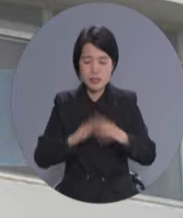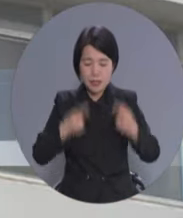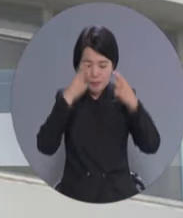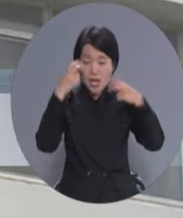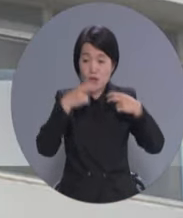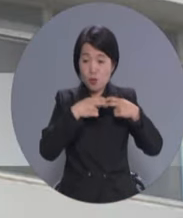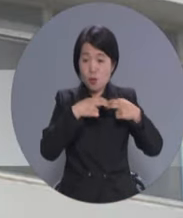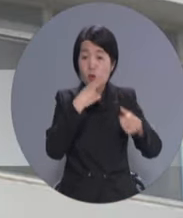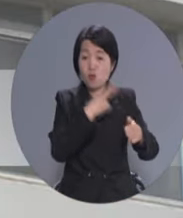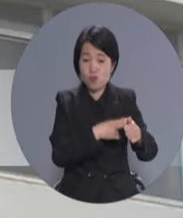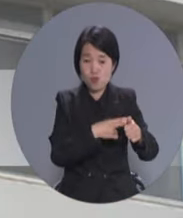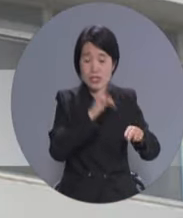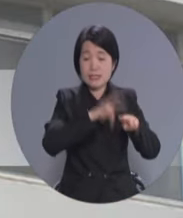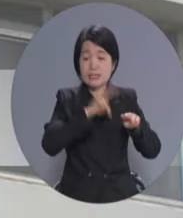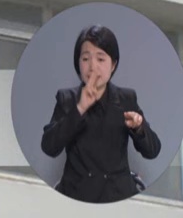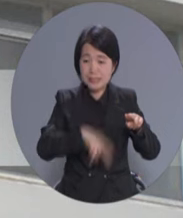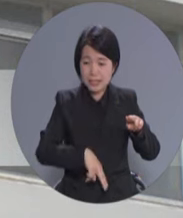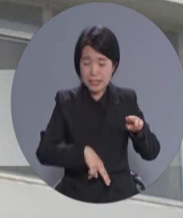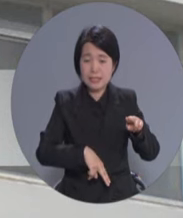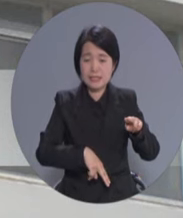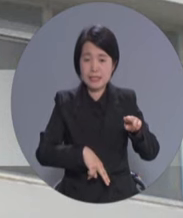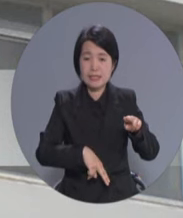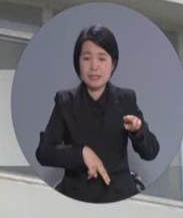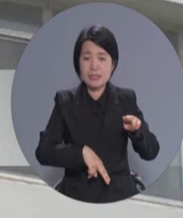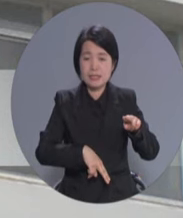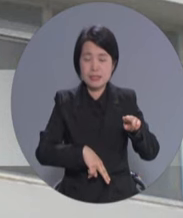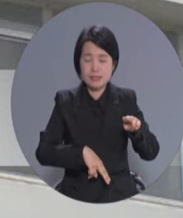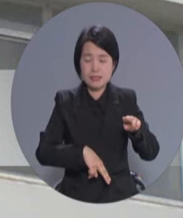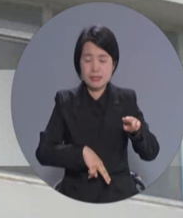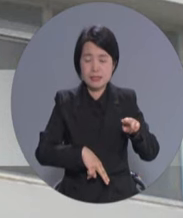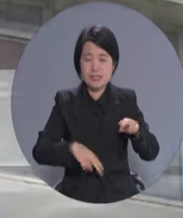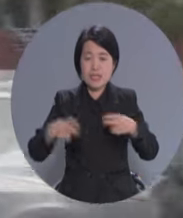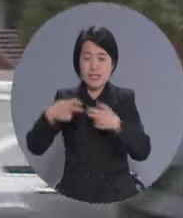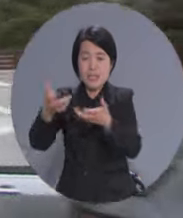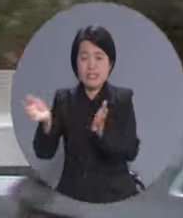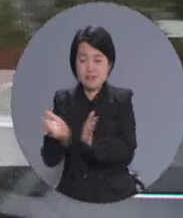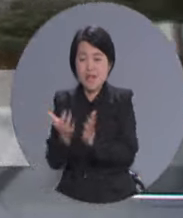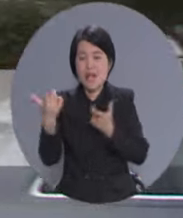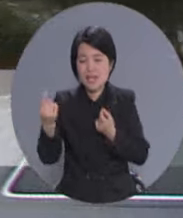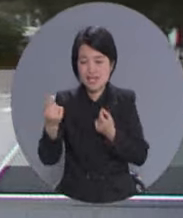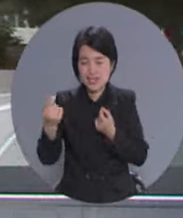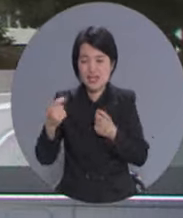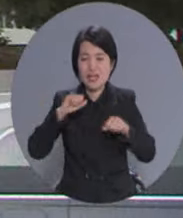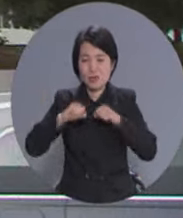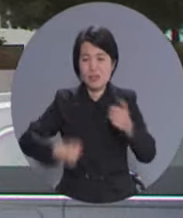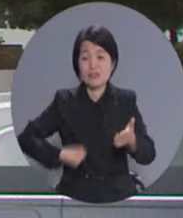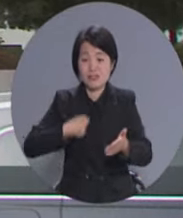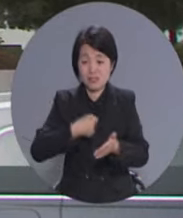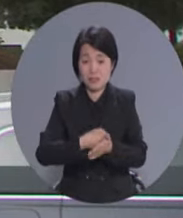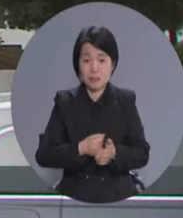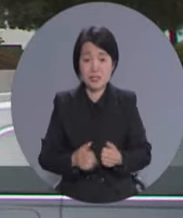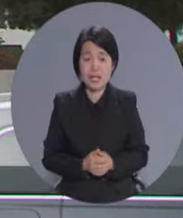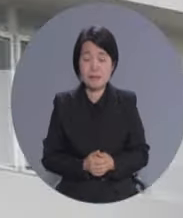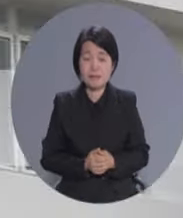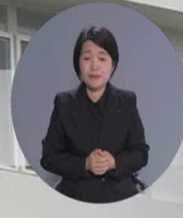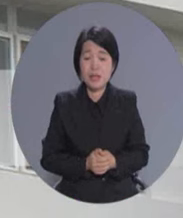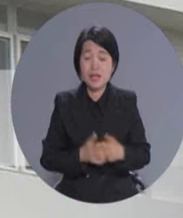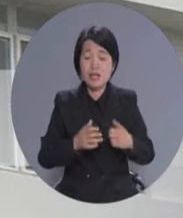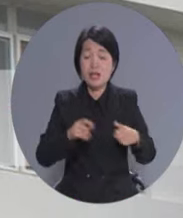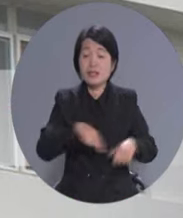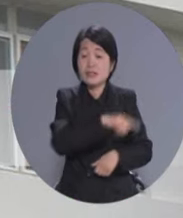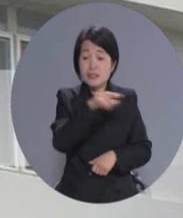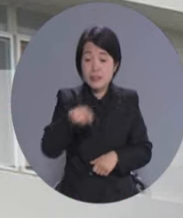의대 교수들이 사직서 제출로 의욕의 집단 행동에 동참하기로 했습니다 전남대 의대교수 비상 대책위에